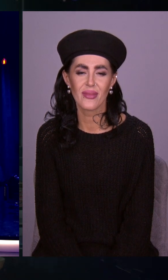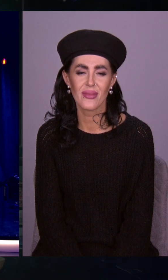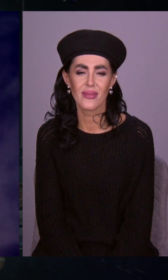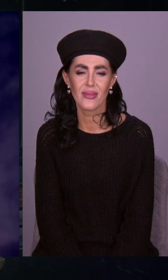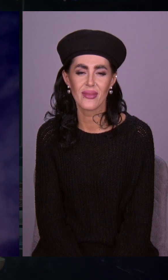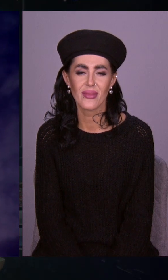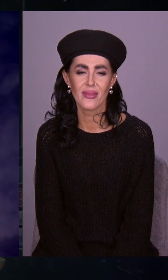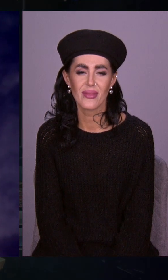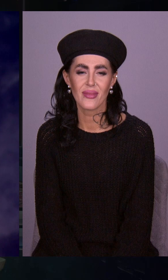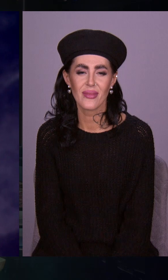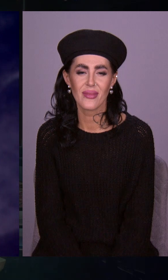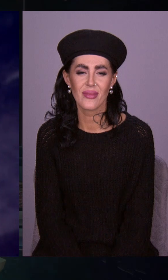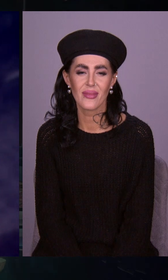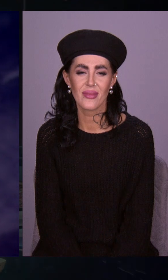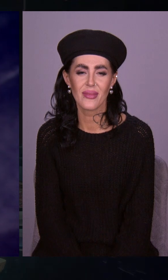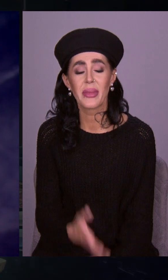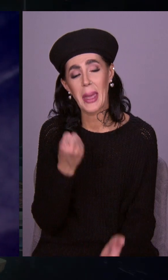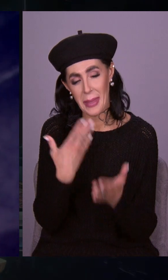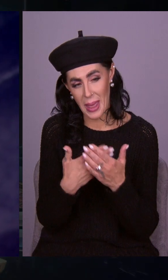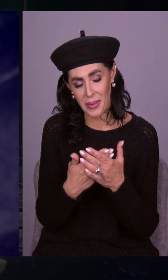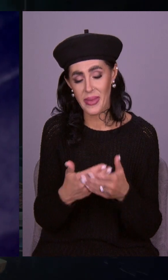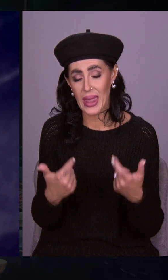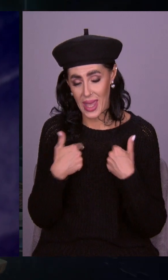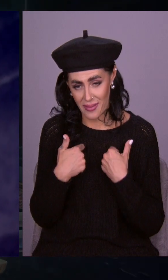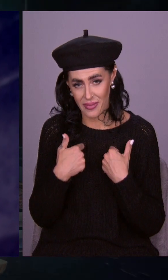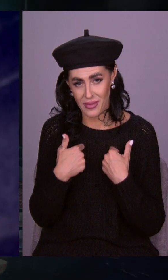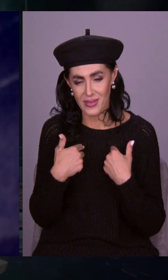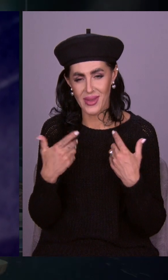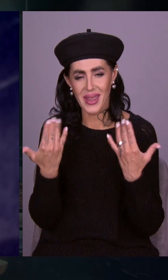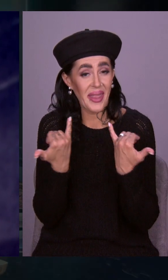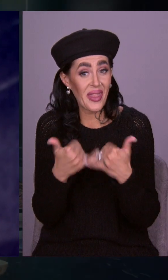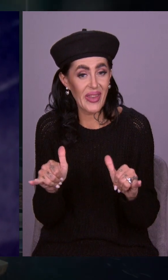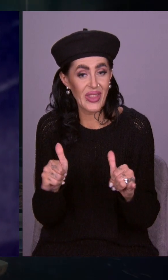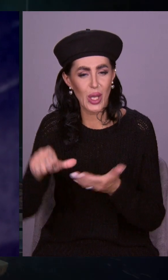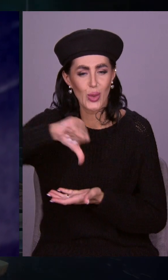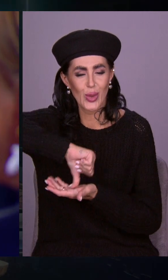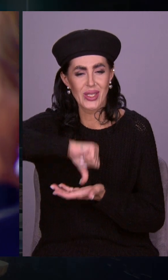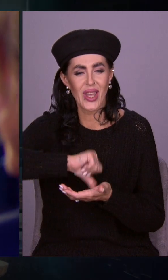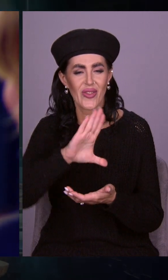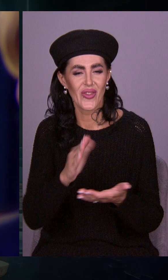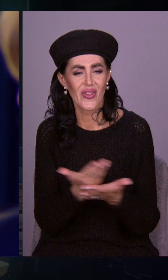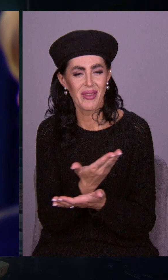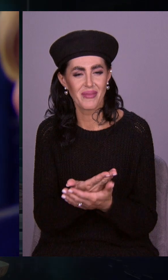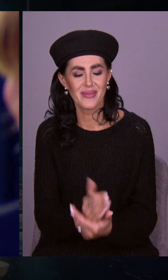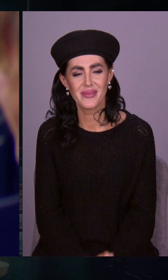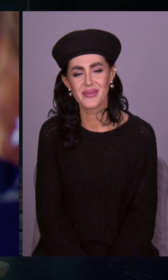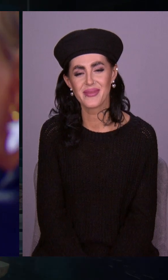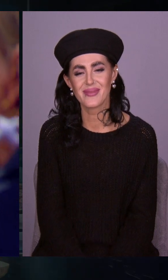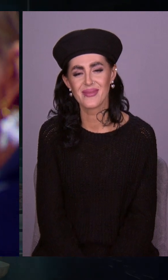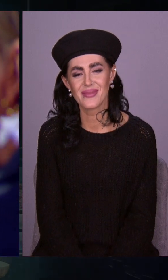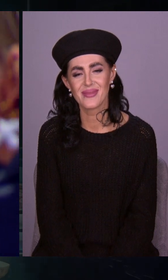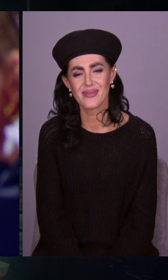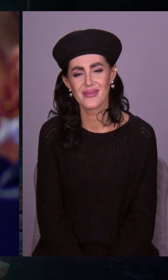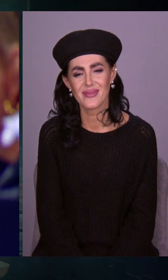От уяви, що я якась дивна героїня. Це не важко